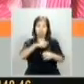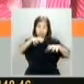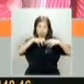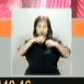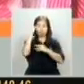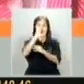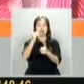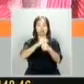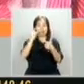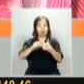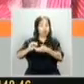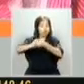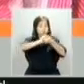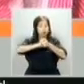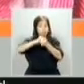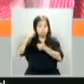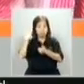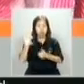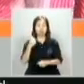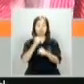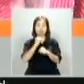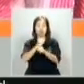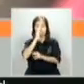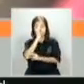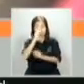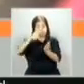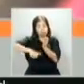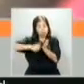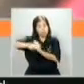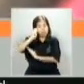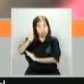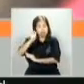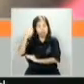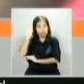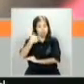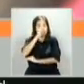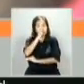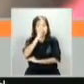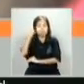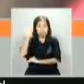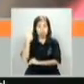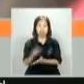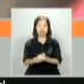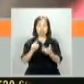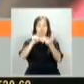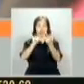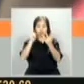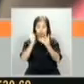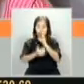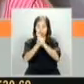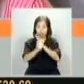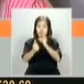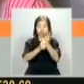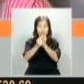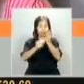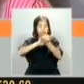ความร่วมไม้ร่วมมือความมีวินัยในเรื่องของการเสียภาษีก็ต้องมีด้วยแล้วก็ต้องมีความสามารถในการปฏิรูปโครงส